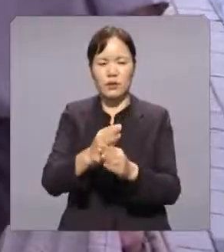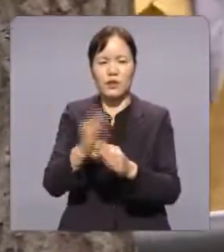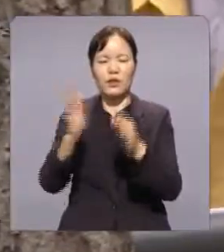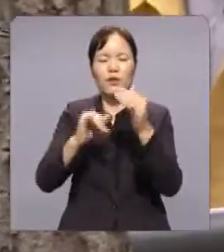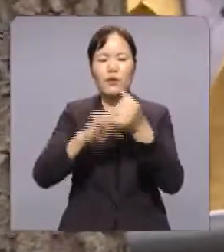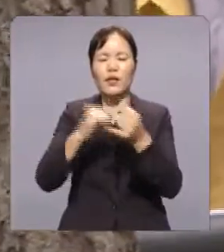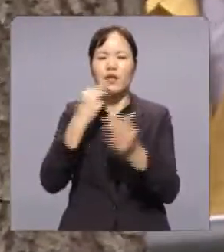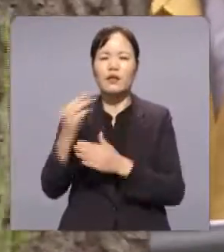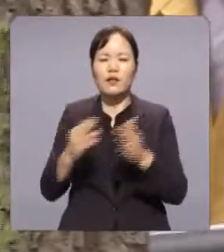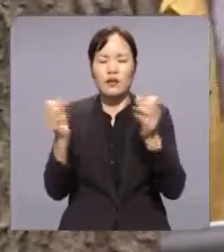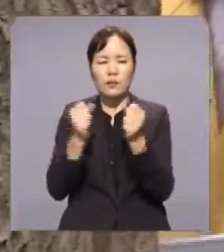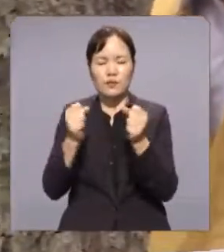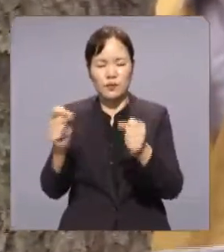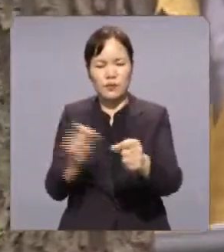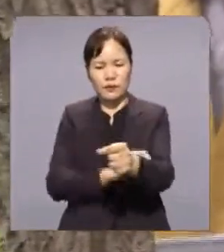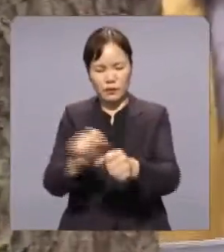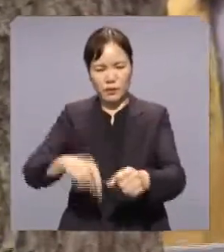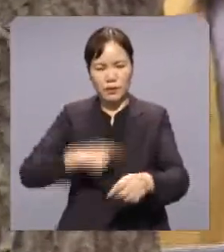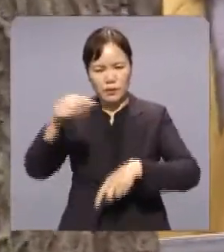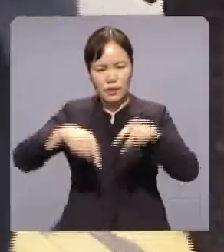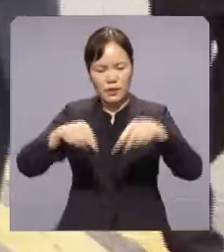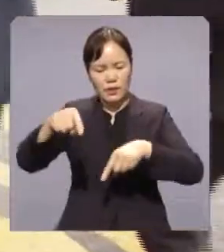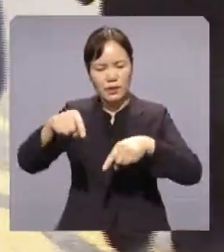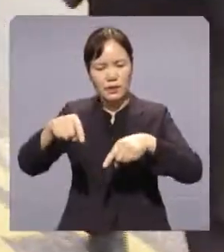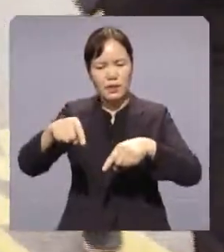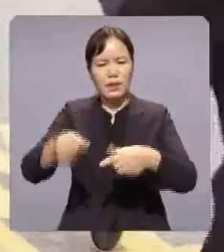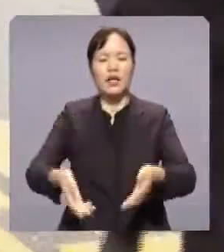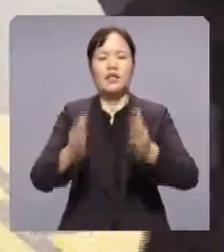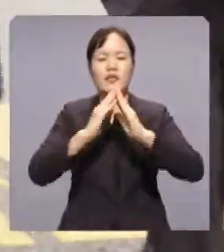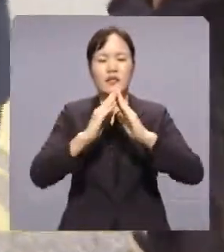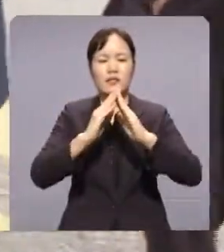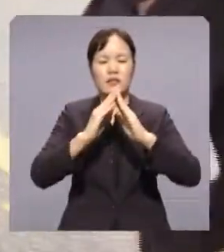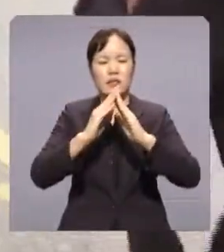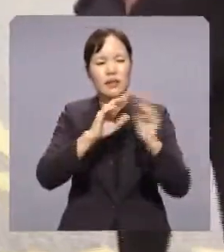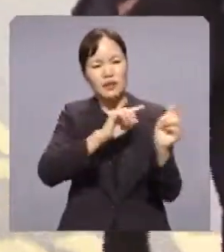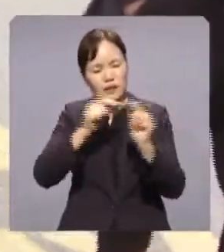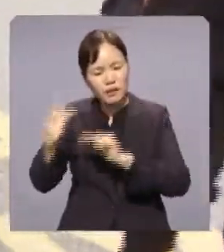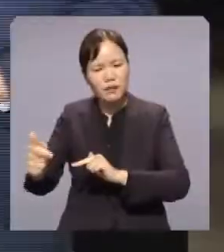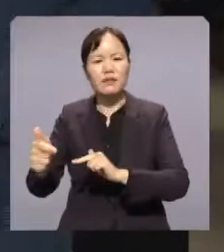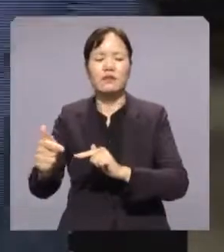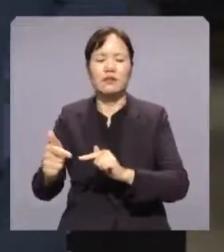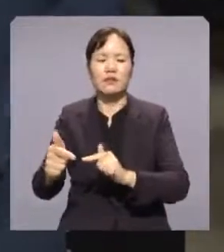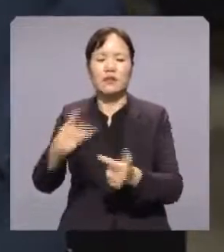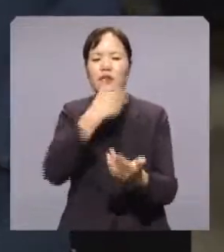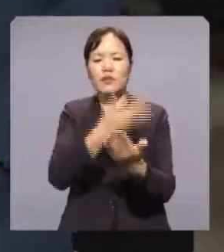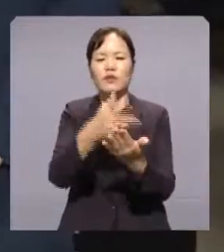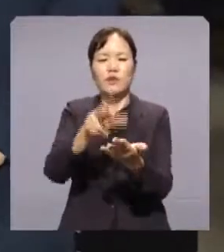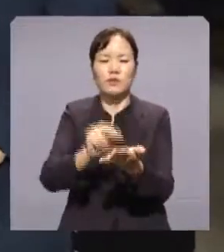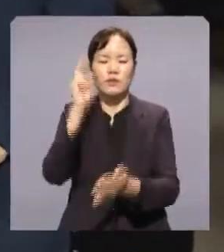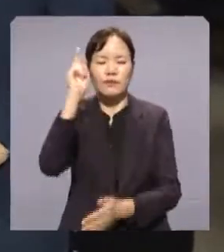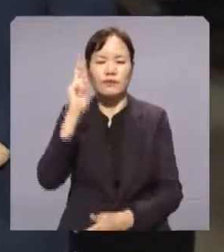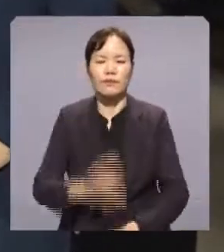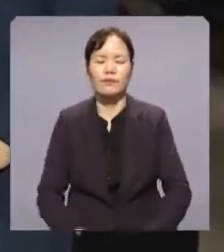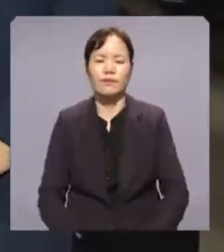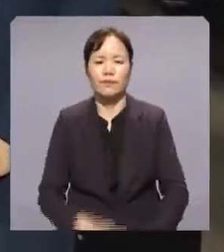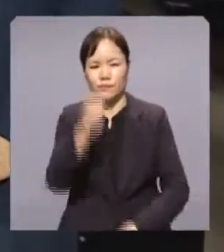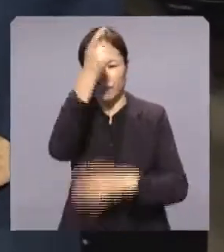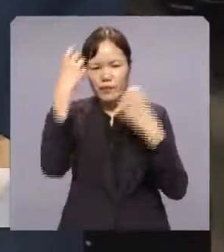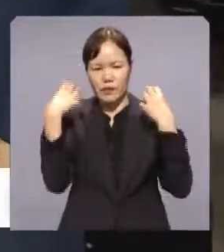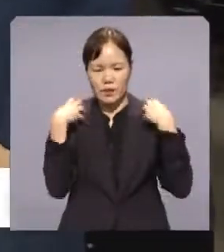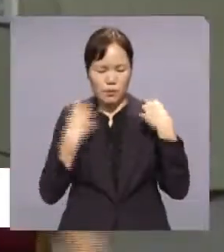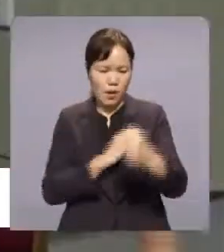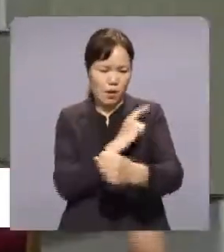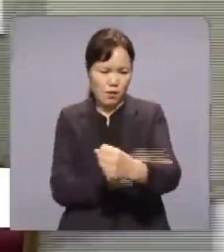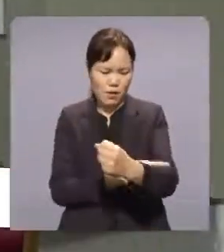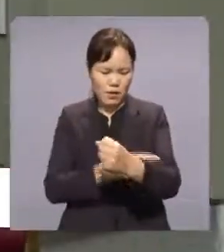북부 특별자치도 설치와 경기 남부 국제공항 건설이 도마에 오를 것으로 보입니다. 정부와 권한을